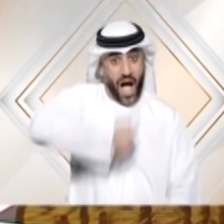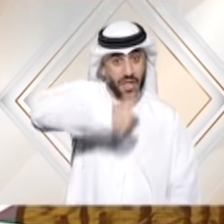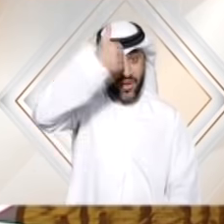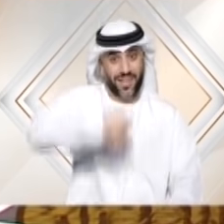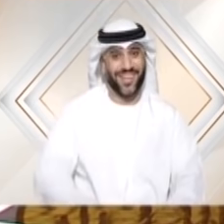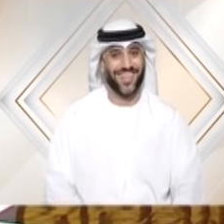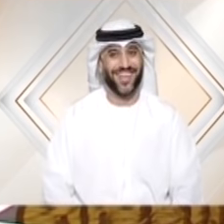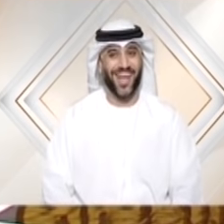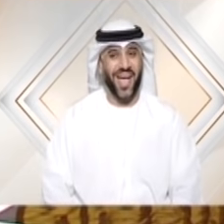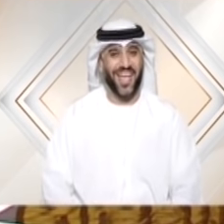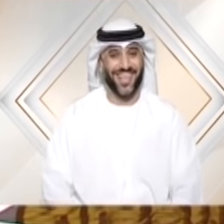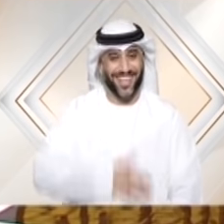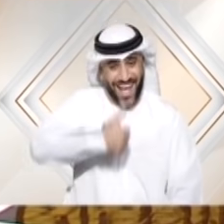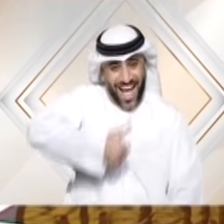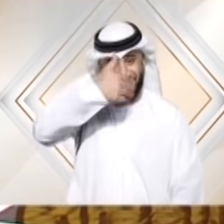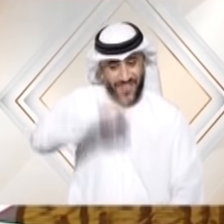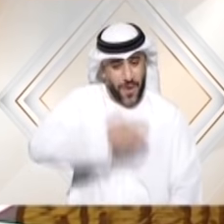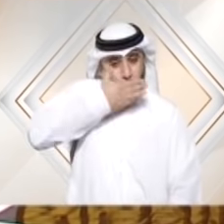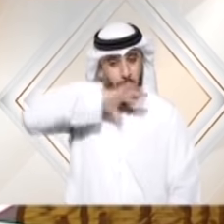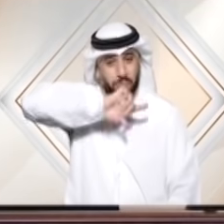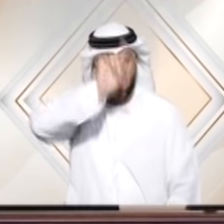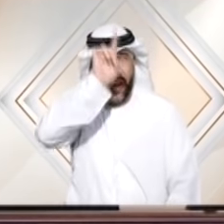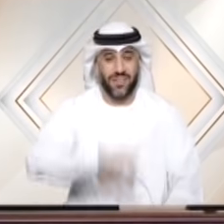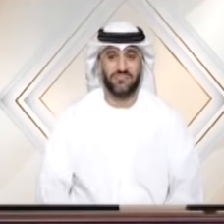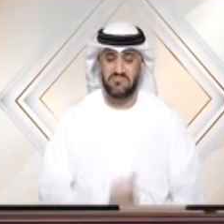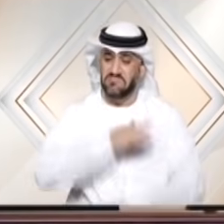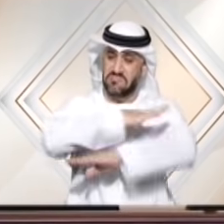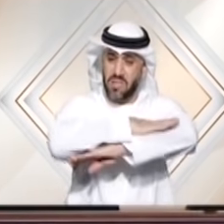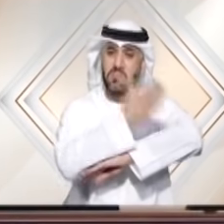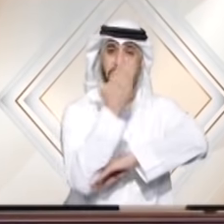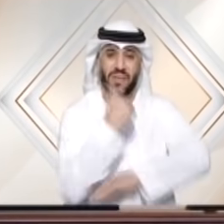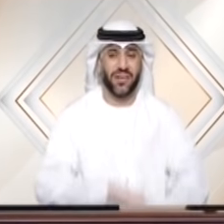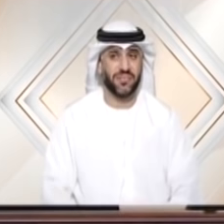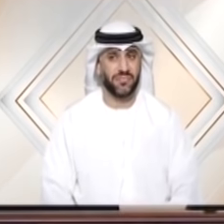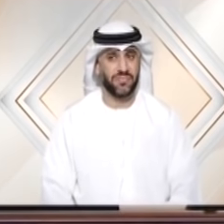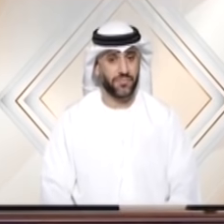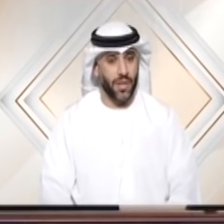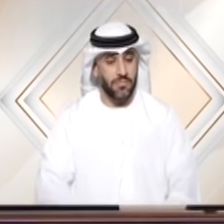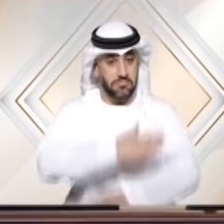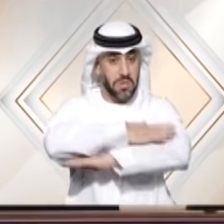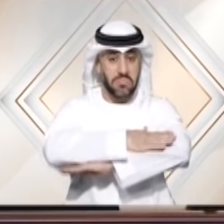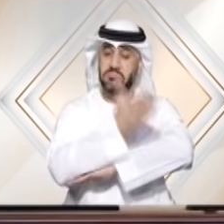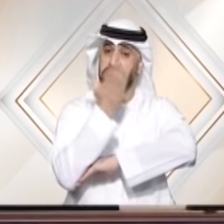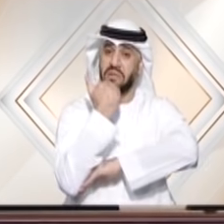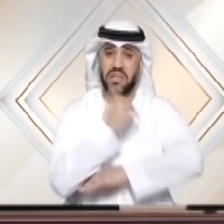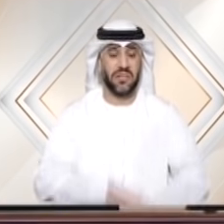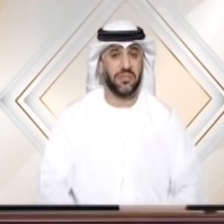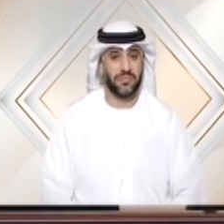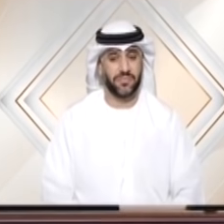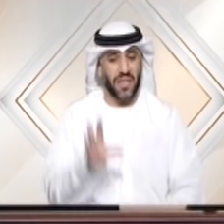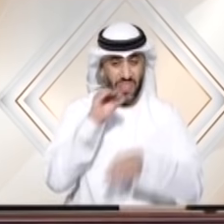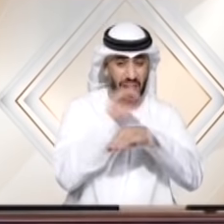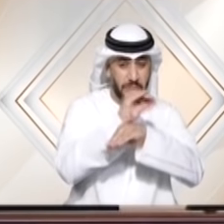هذه السنة، بريء صلى الله عليه وسلم كانوا يعلمونا سوء الخلق، كيف الرد على، ما يعلمونا الاحتواء، ما يعلمونا